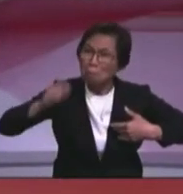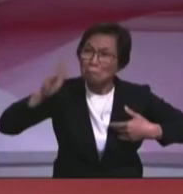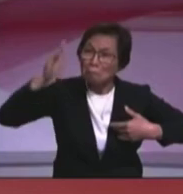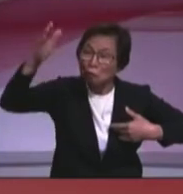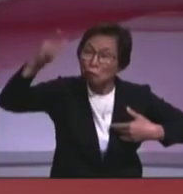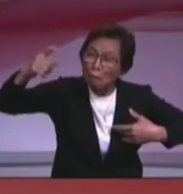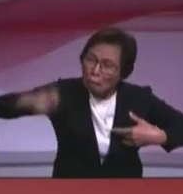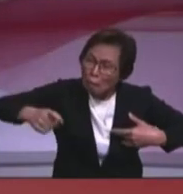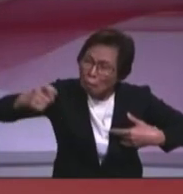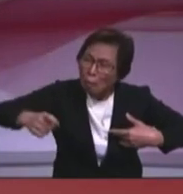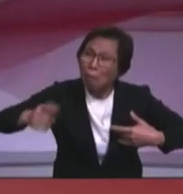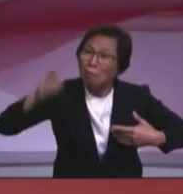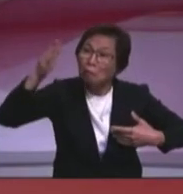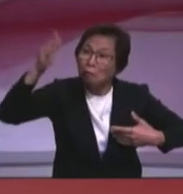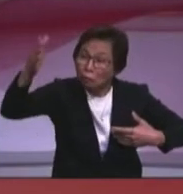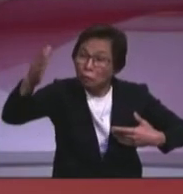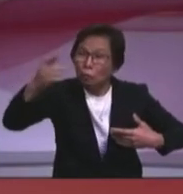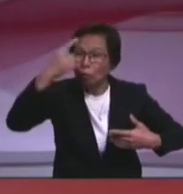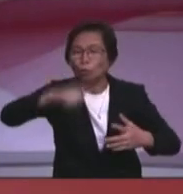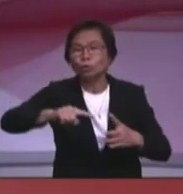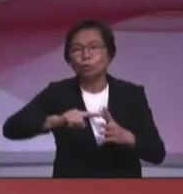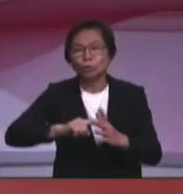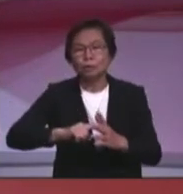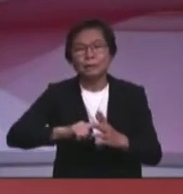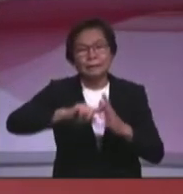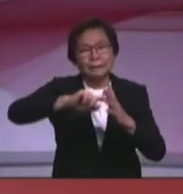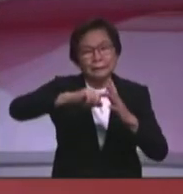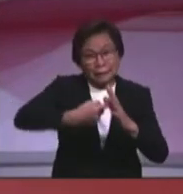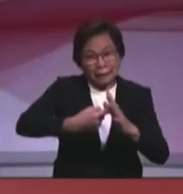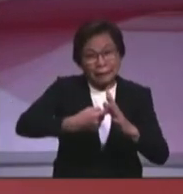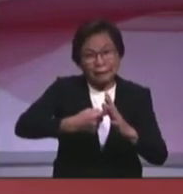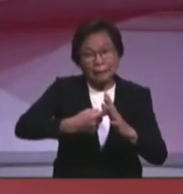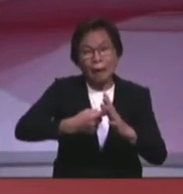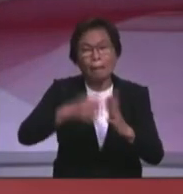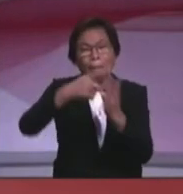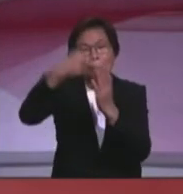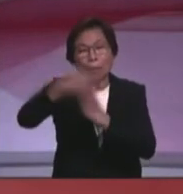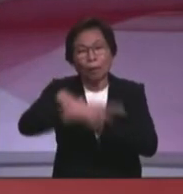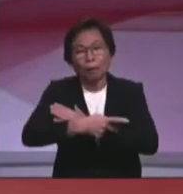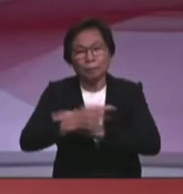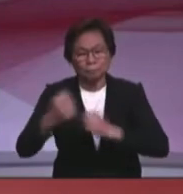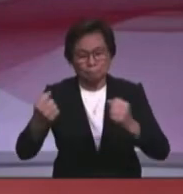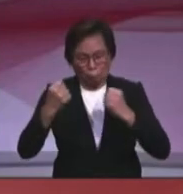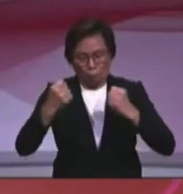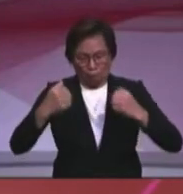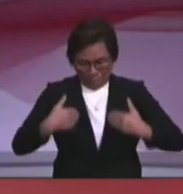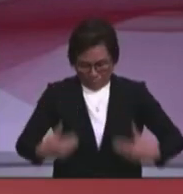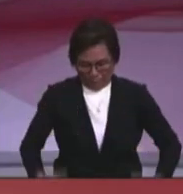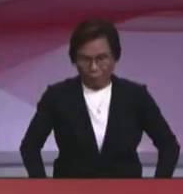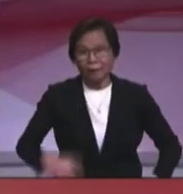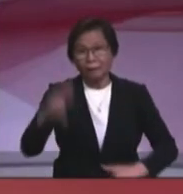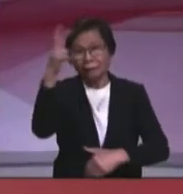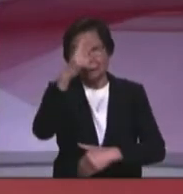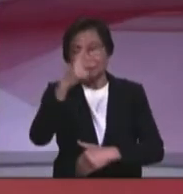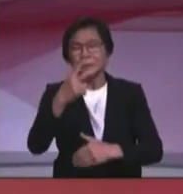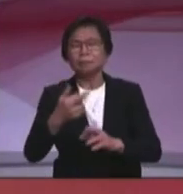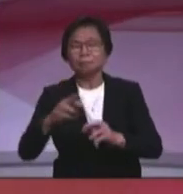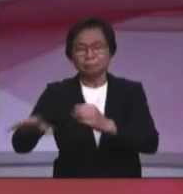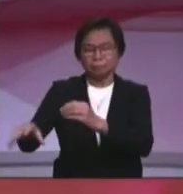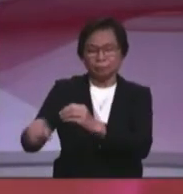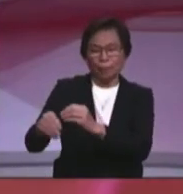datang dan bagi menggerakkan program imunisasi kelak kerajaan bersedia untuk menambah